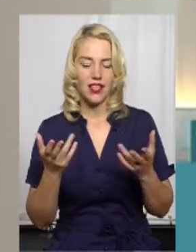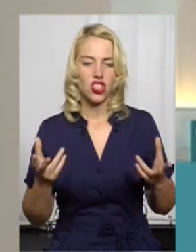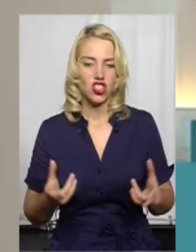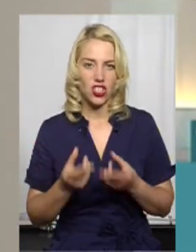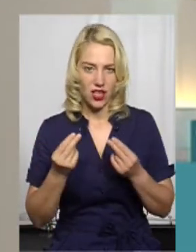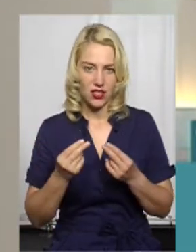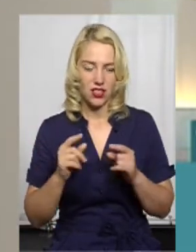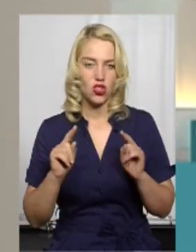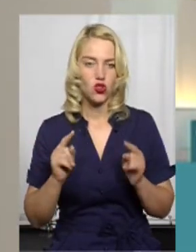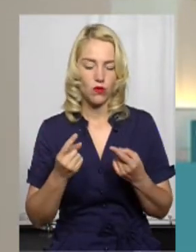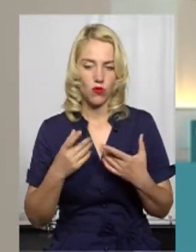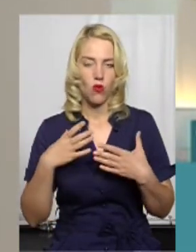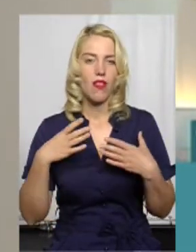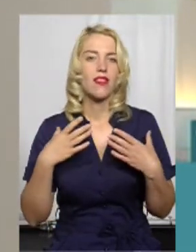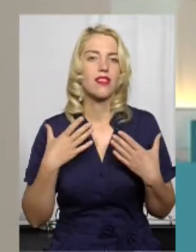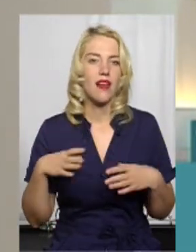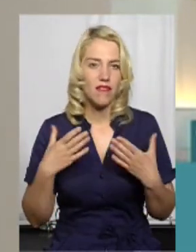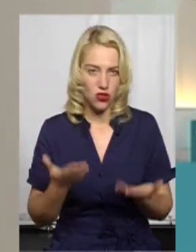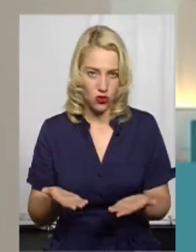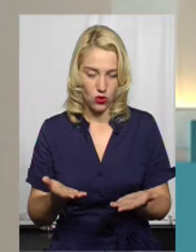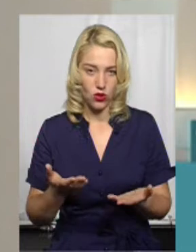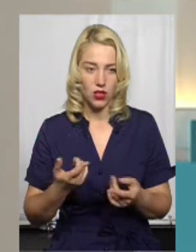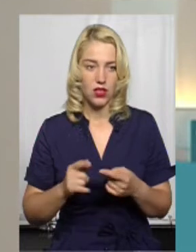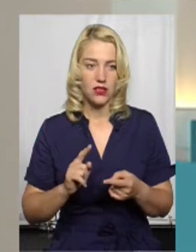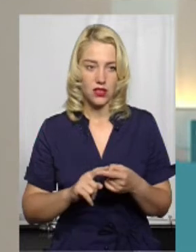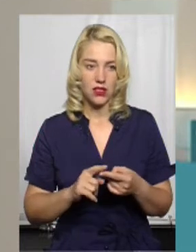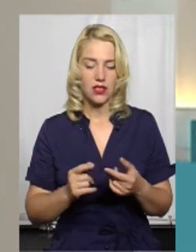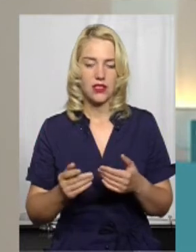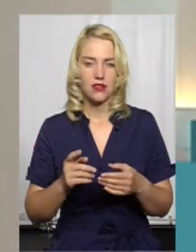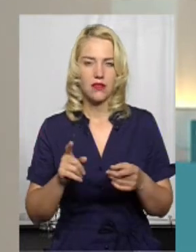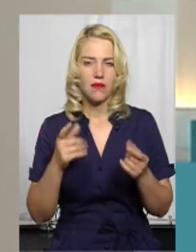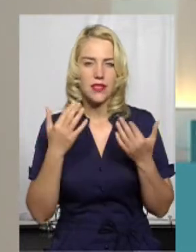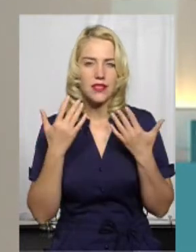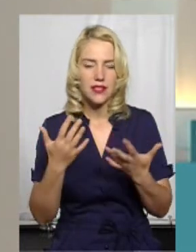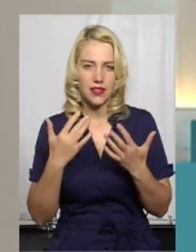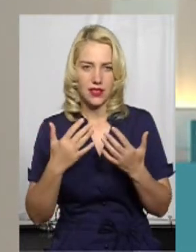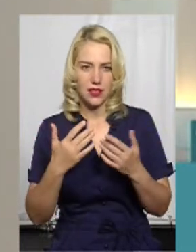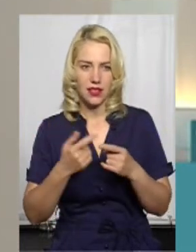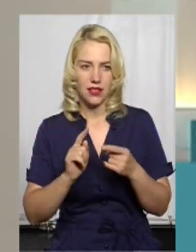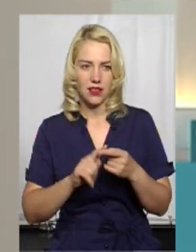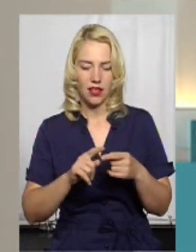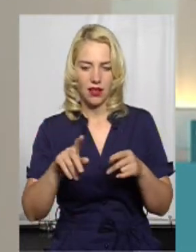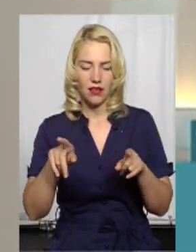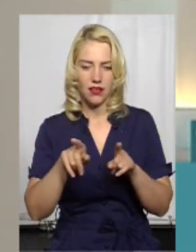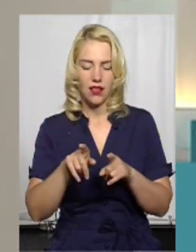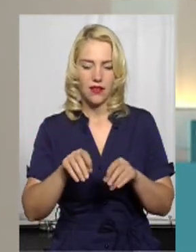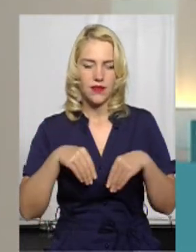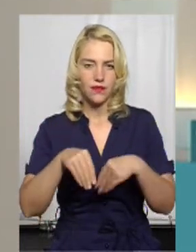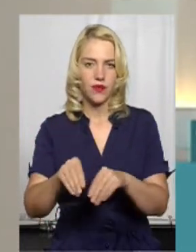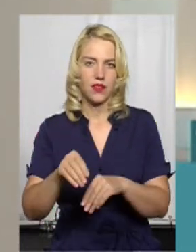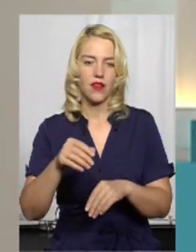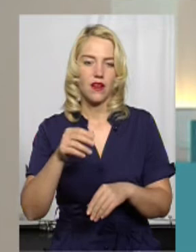шанси, чому і навіщо заходить в нашу область така нішева культура і